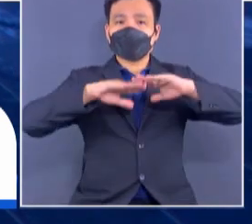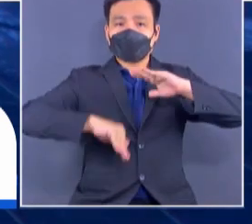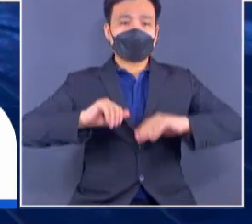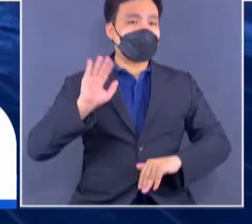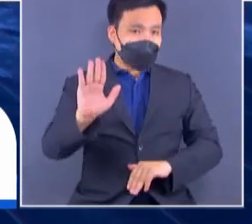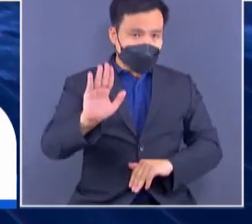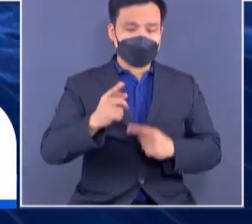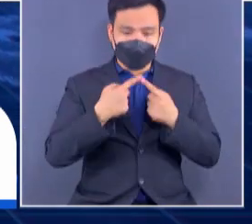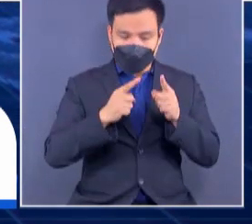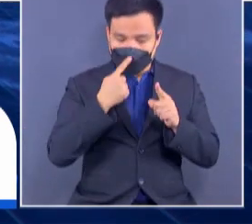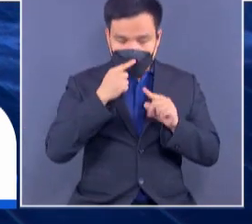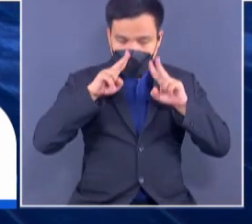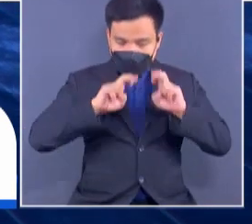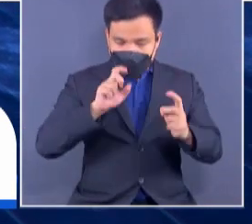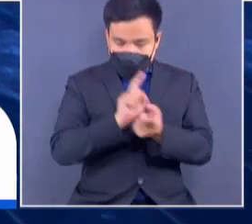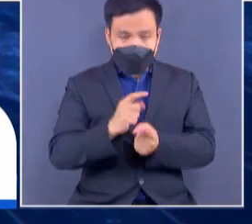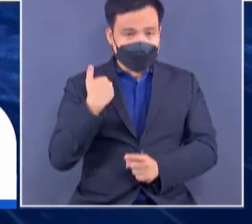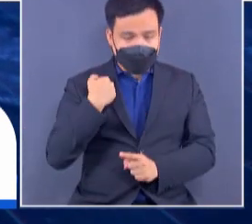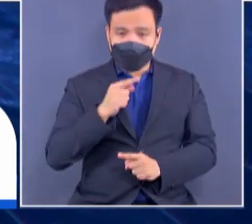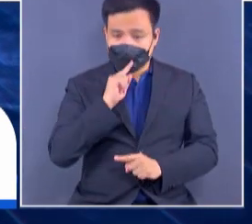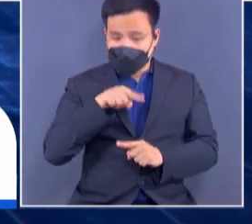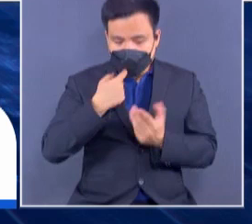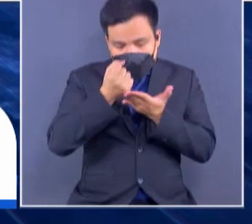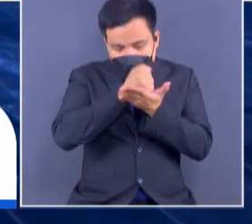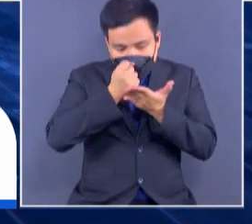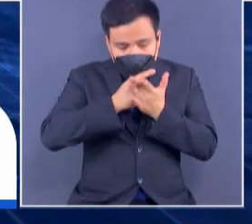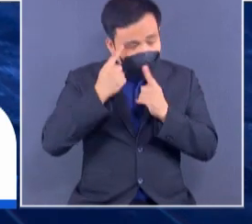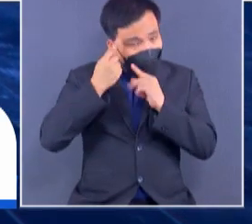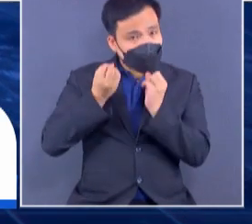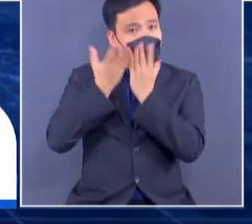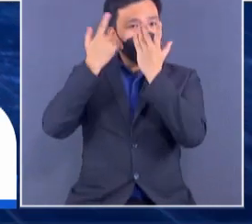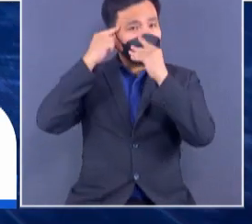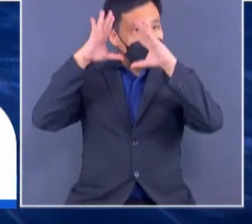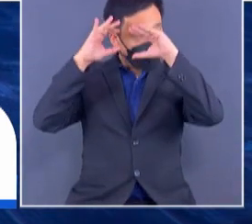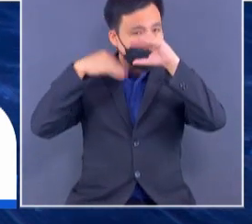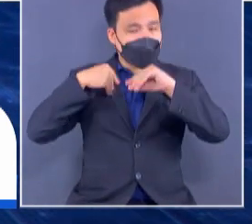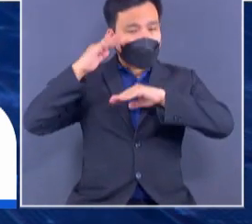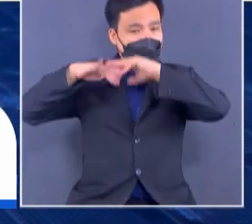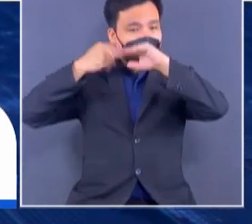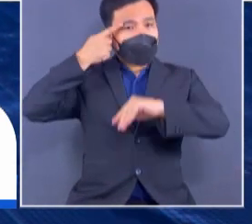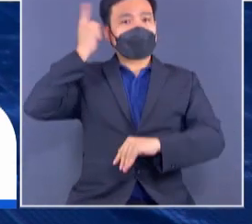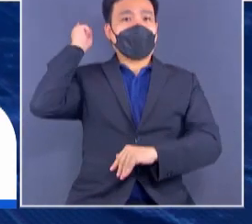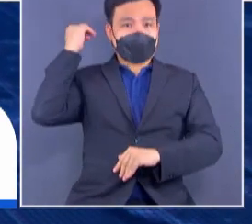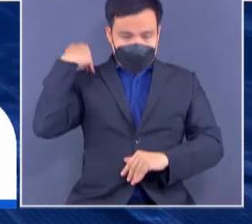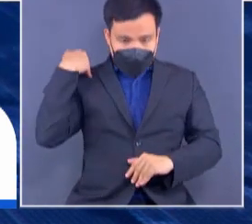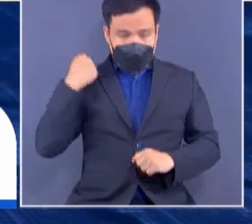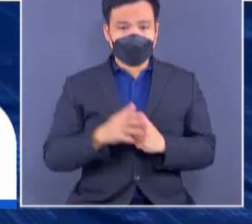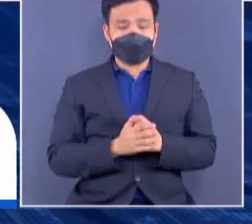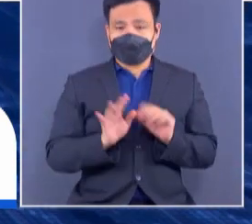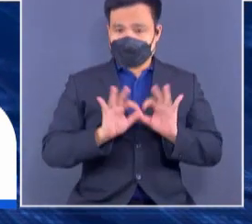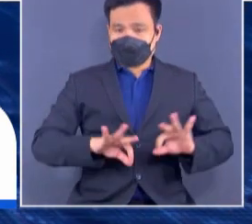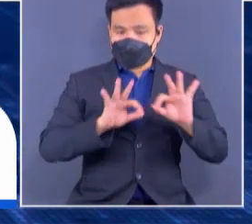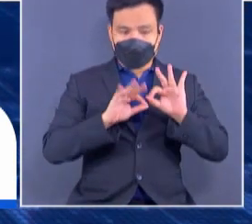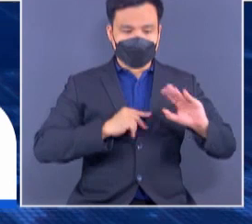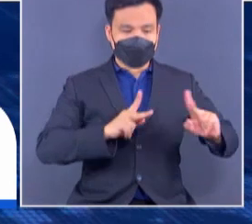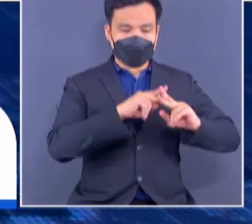ามันไปทำลายสมองทำให้พัฒนาการล่าช้าอีกด้วยนะครับและเรื่องนี้ก็บอกว่าผู้อำนวยการโรงเรียนต้องรับผิดชอบตำรว